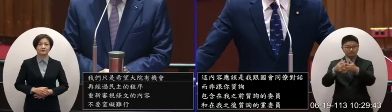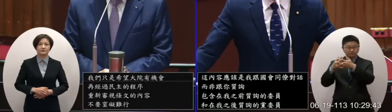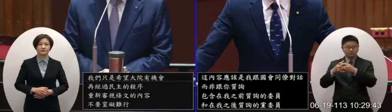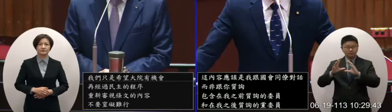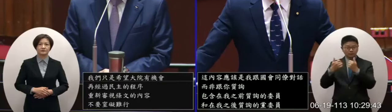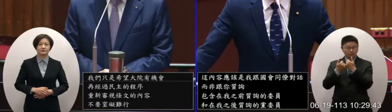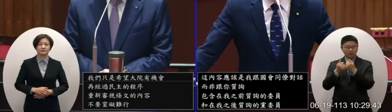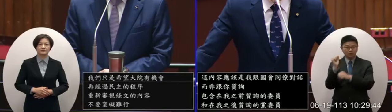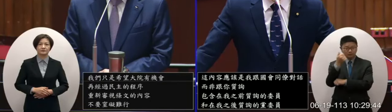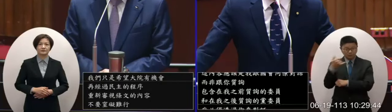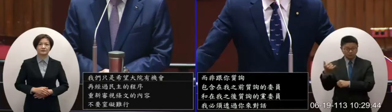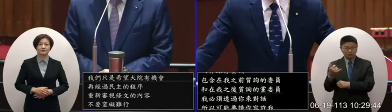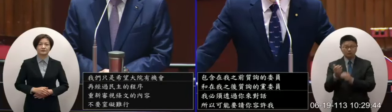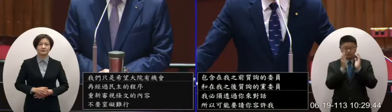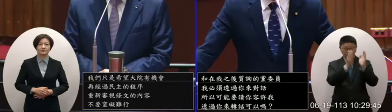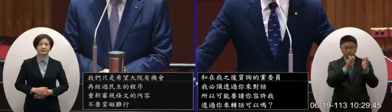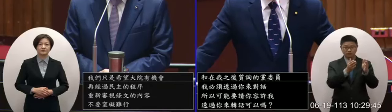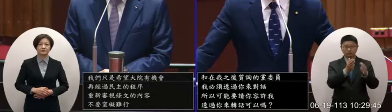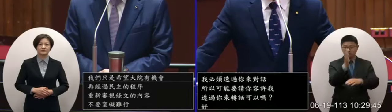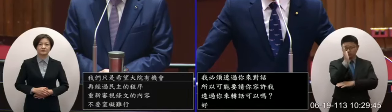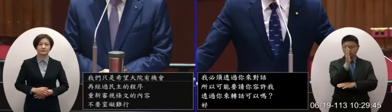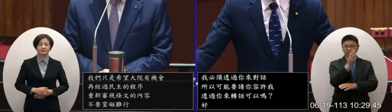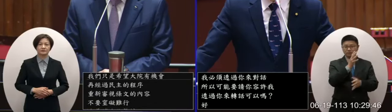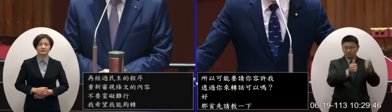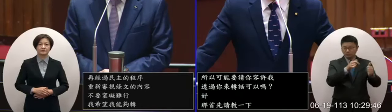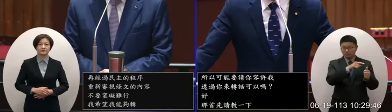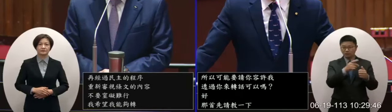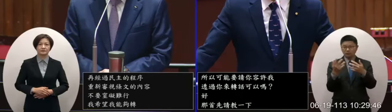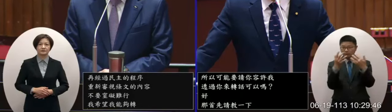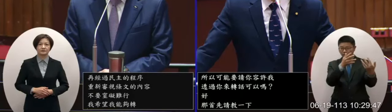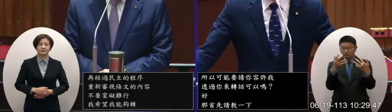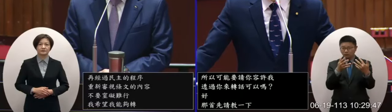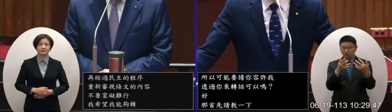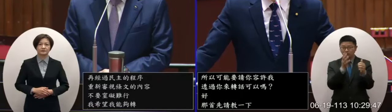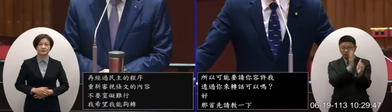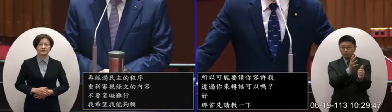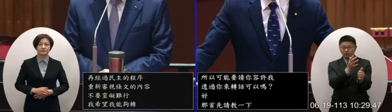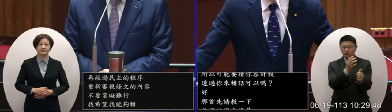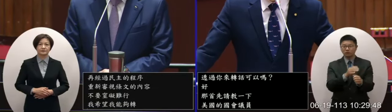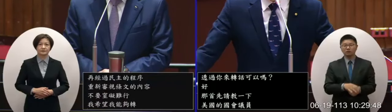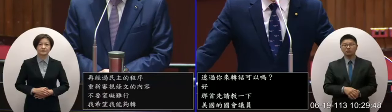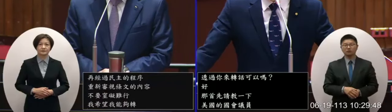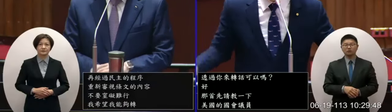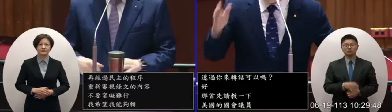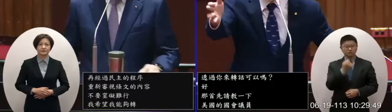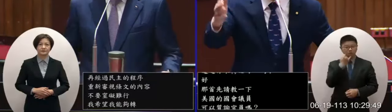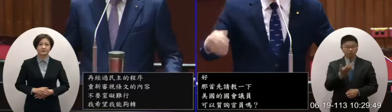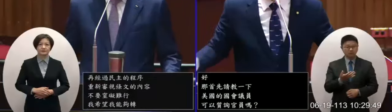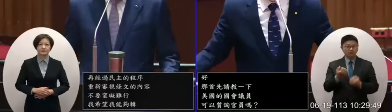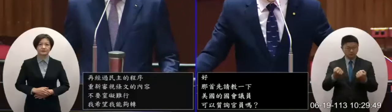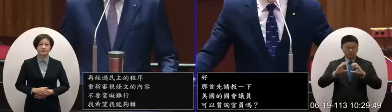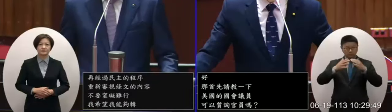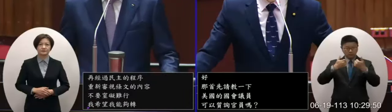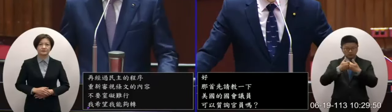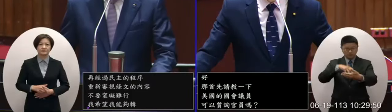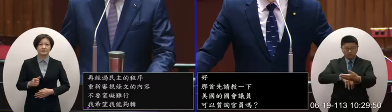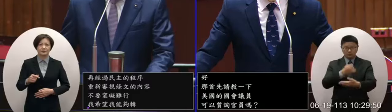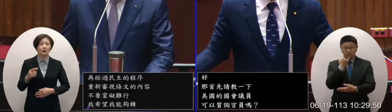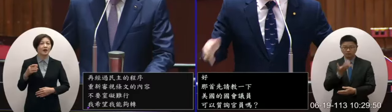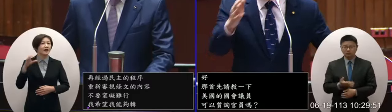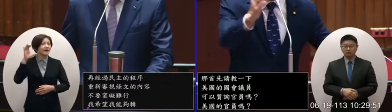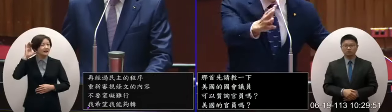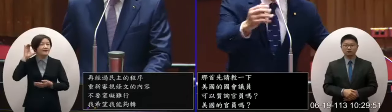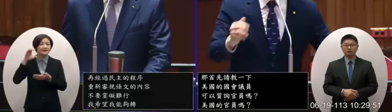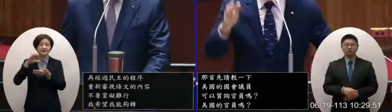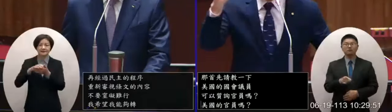会议员可以质询官员吗？美国的官员吗？联邦政府的官员吗？在国会里面？ 也有听证的制度